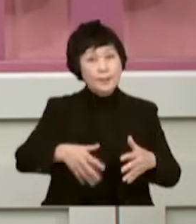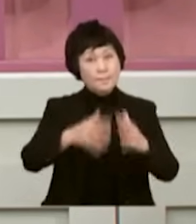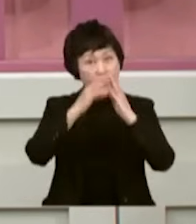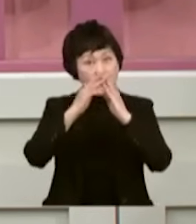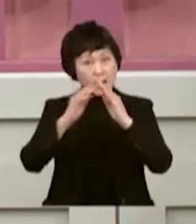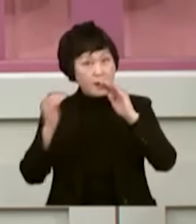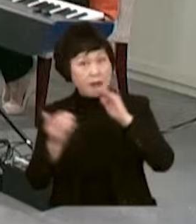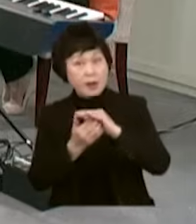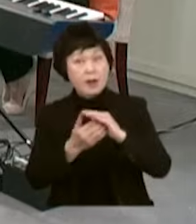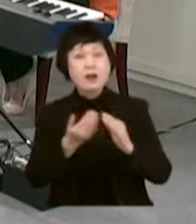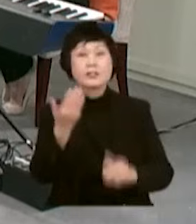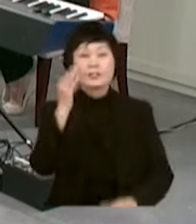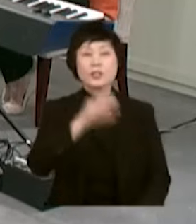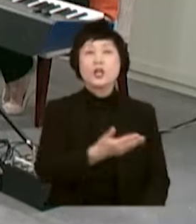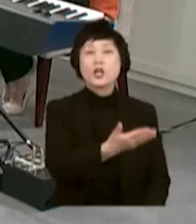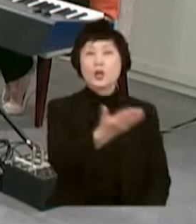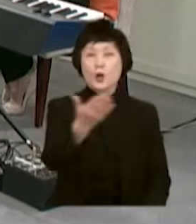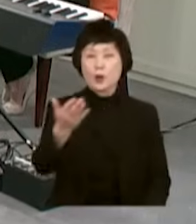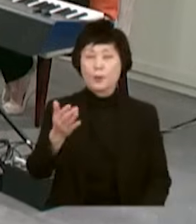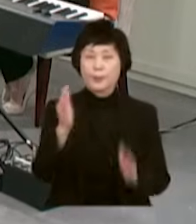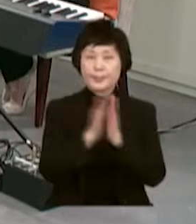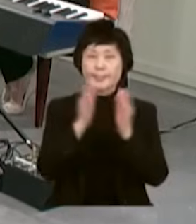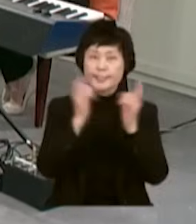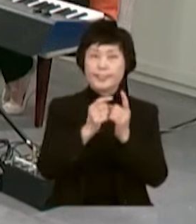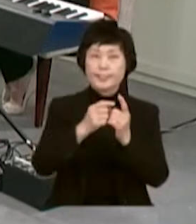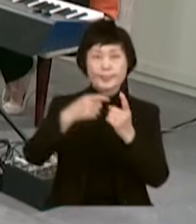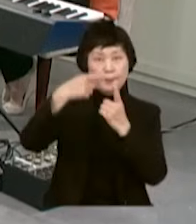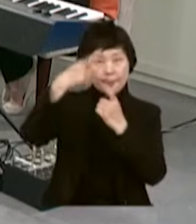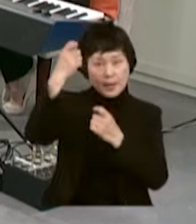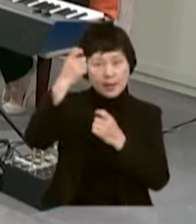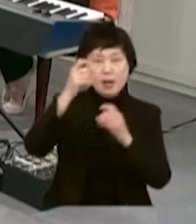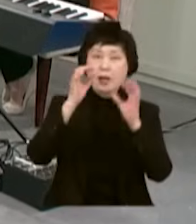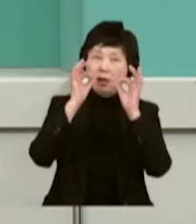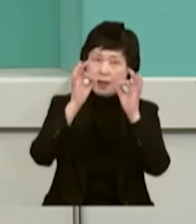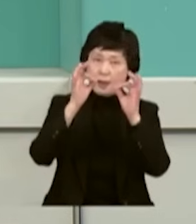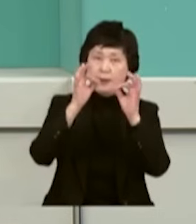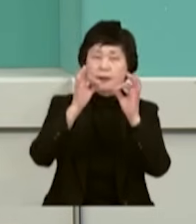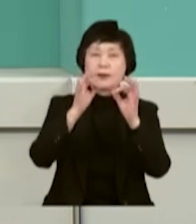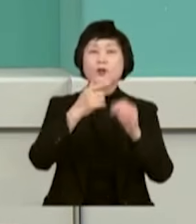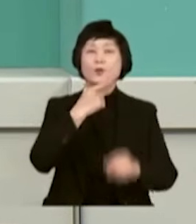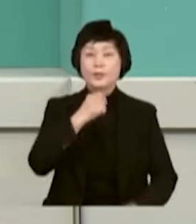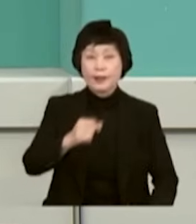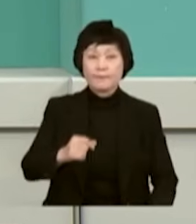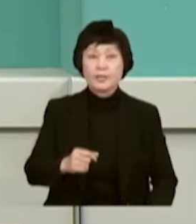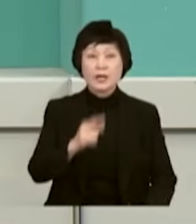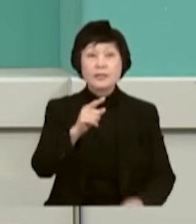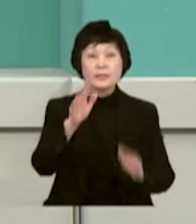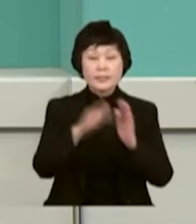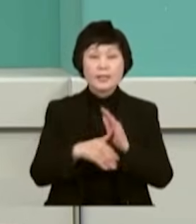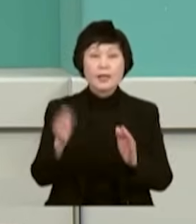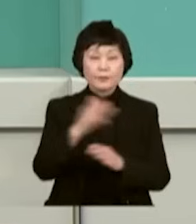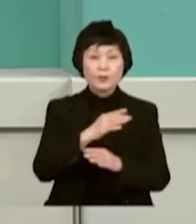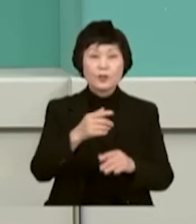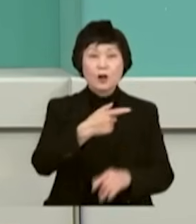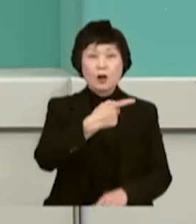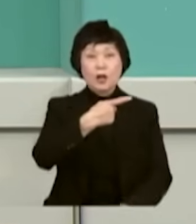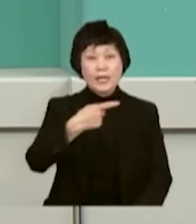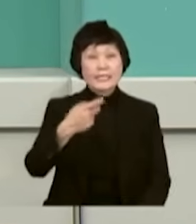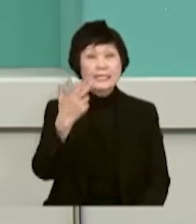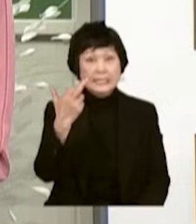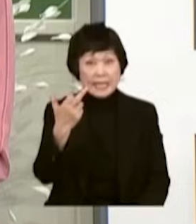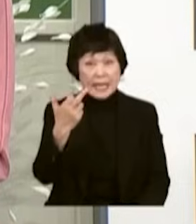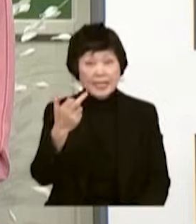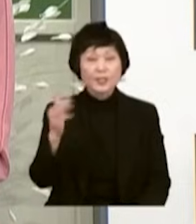거예요. 일산에서 파주까지 가서 땅 밟기를 하고 예, 예. 땅 밟기 또 하고 막 비가 오나 눈이 오나 땅 밟기를